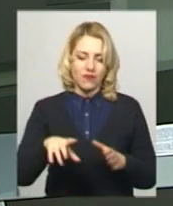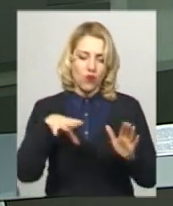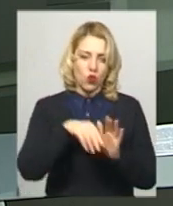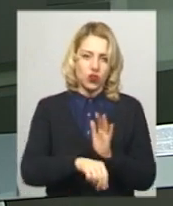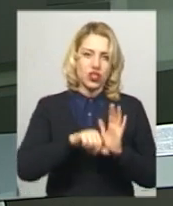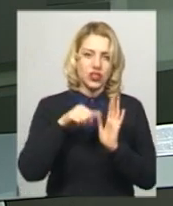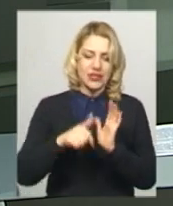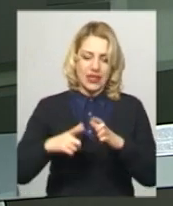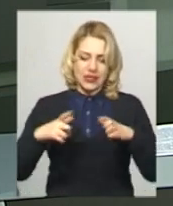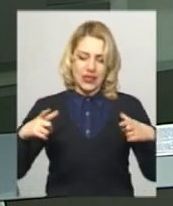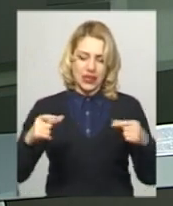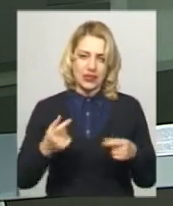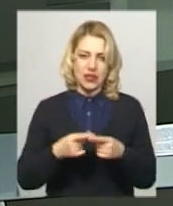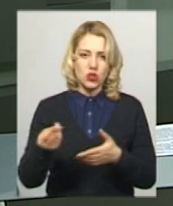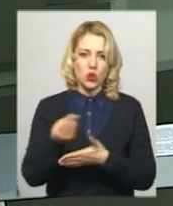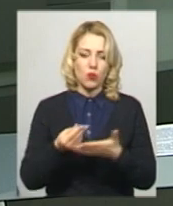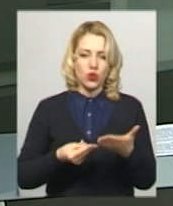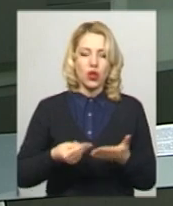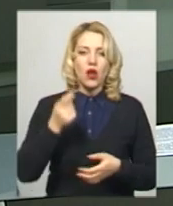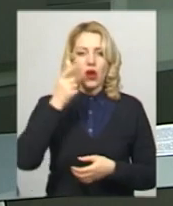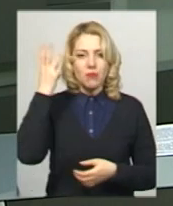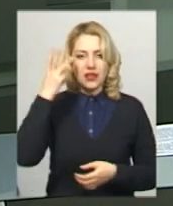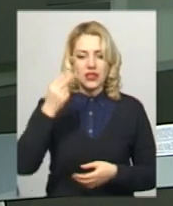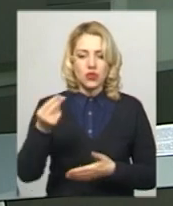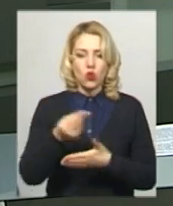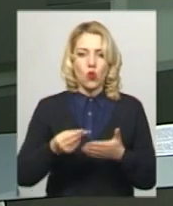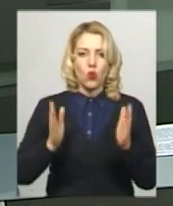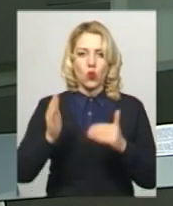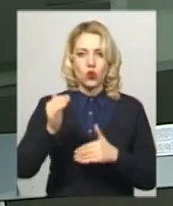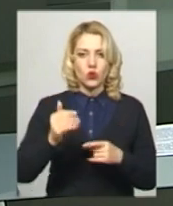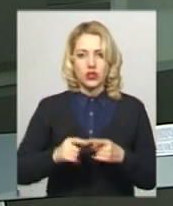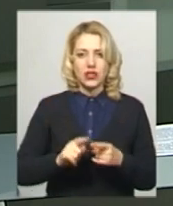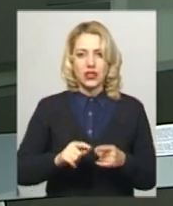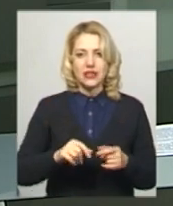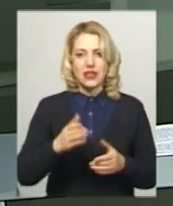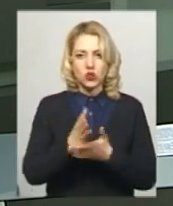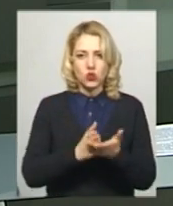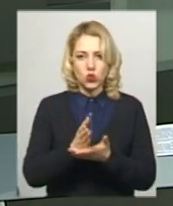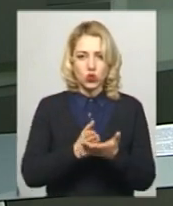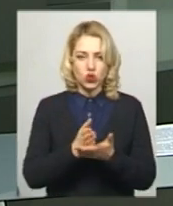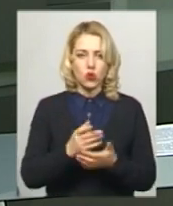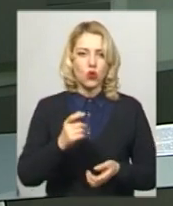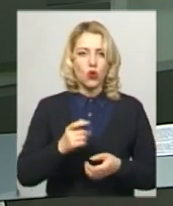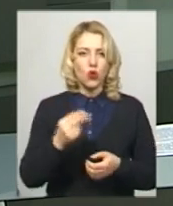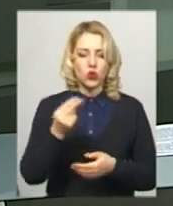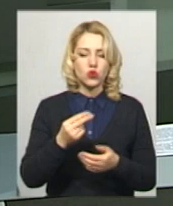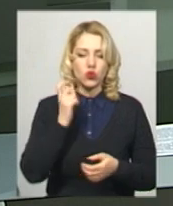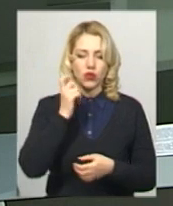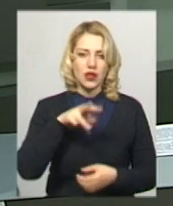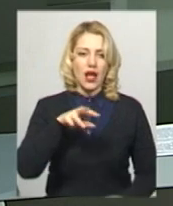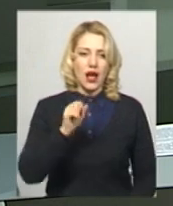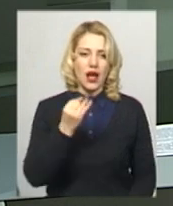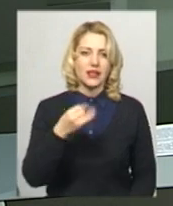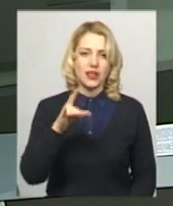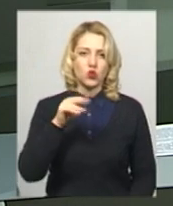яких зображені картини хмельницького художника-графіка, заслуженого художника України Михайла Андрійчука. На презентації побувала